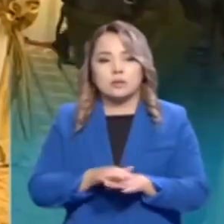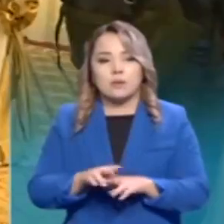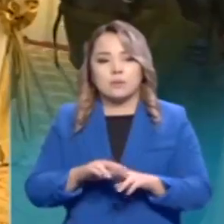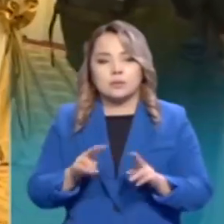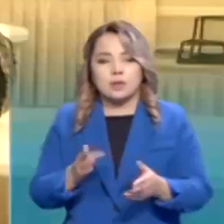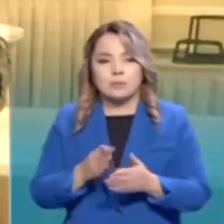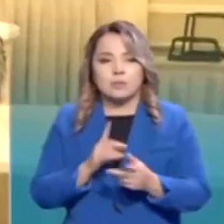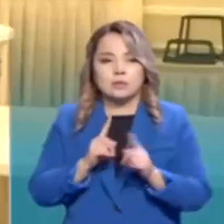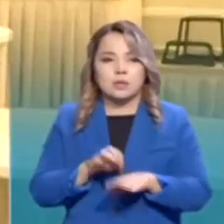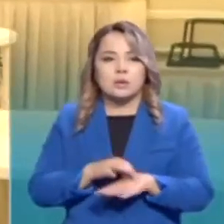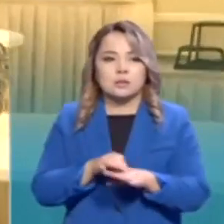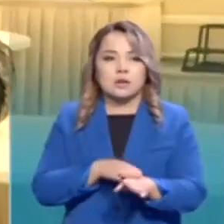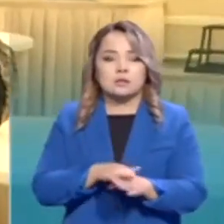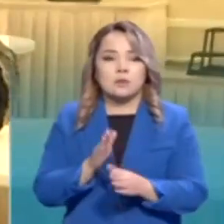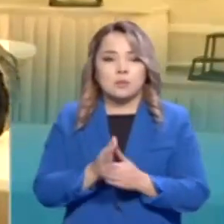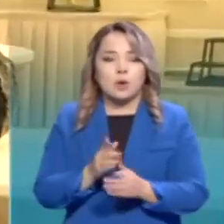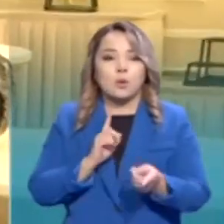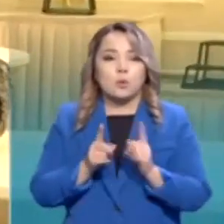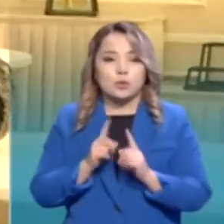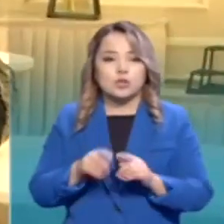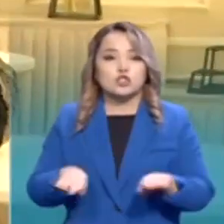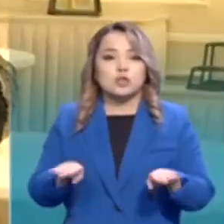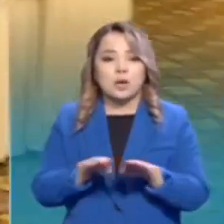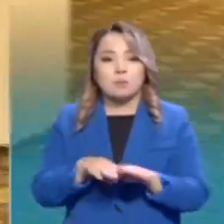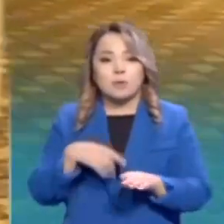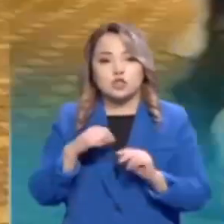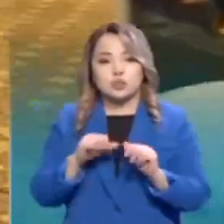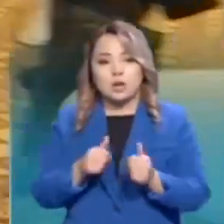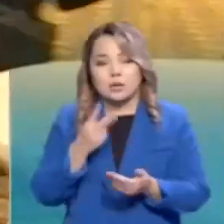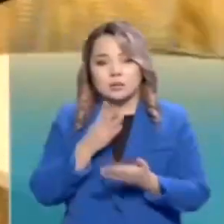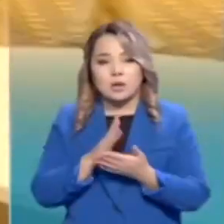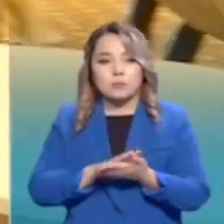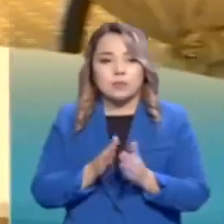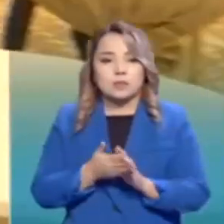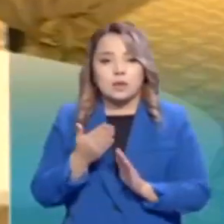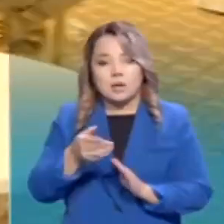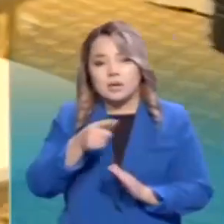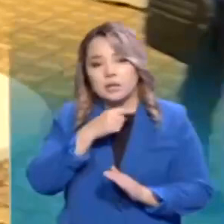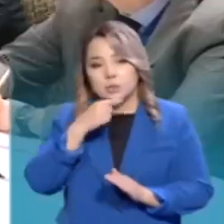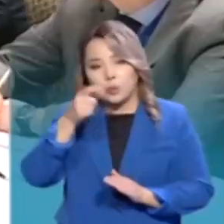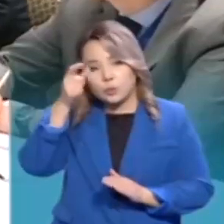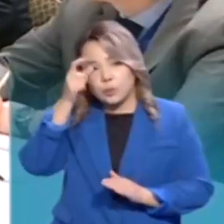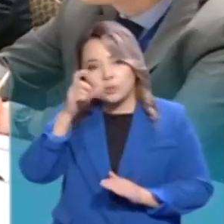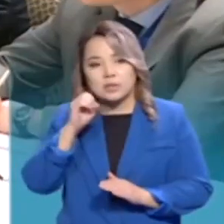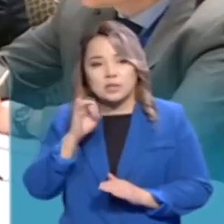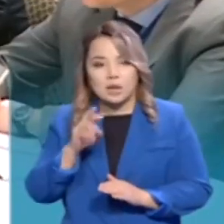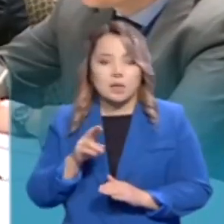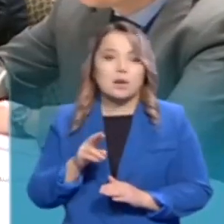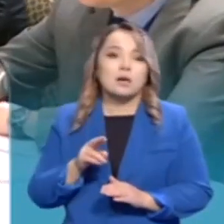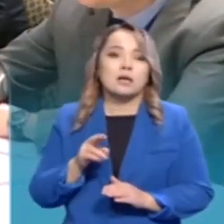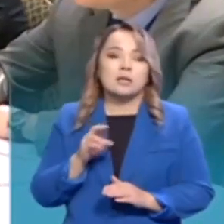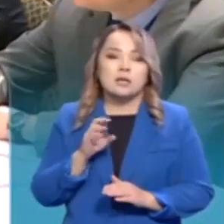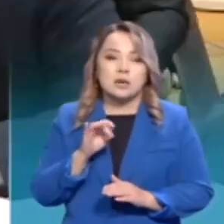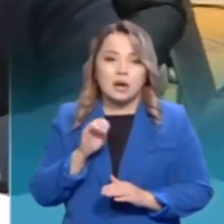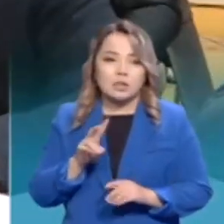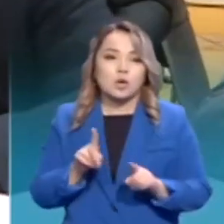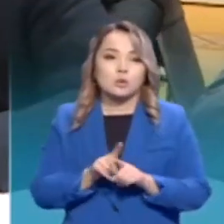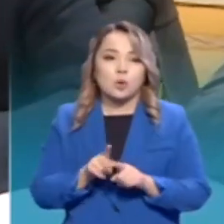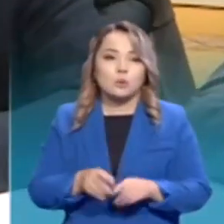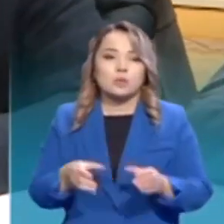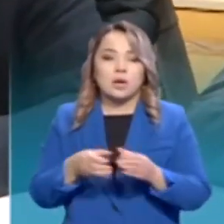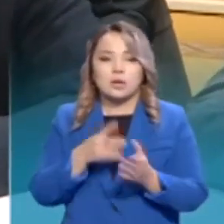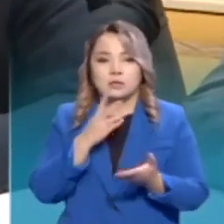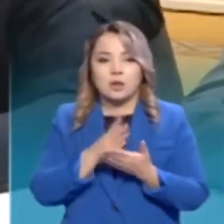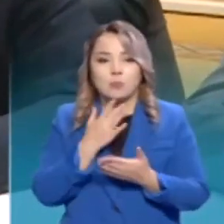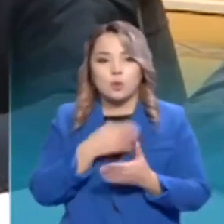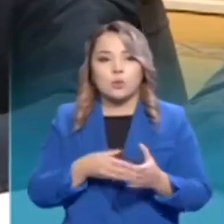мәселені талқыламақ. Бірақ отырыс жабық жағдайында өтеді, келіссөзге Ресей, Түркия, Иран, Сирия өкілдері қатысып жатыр. Әрі Біріккен Ұлттар